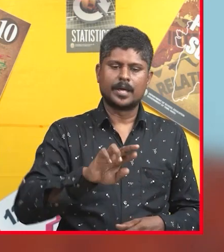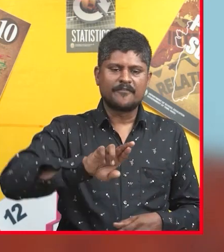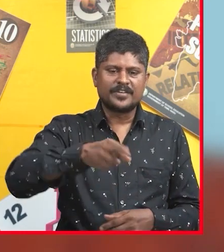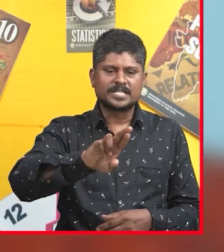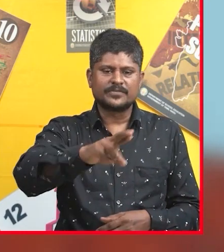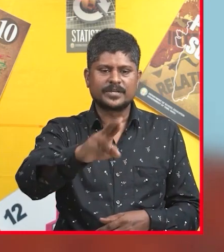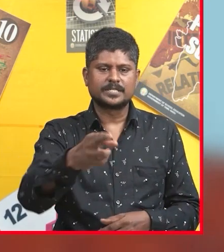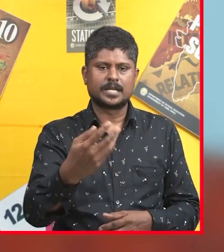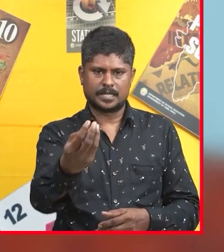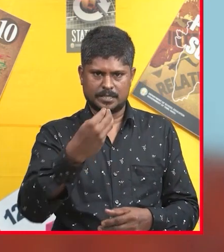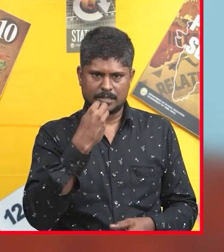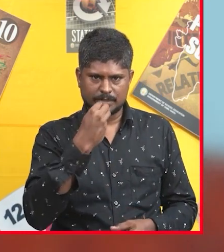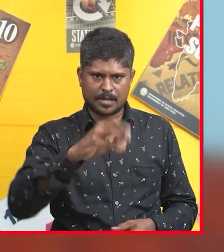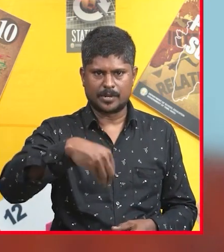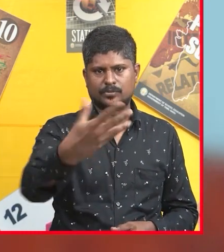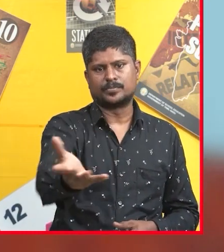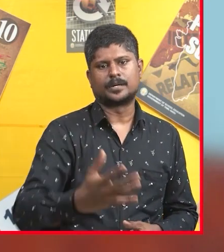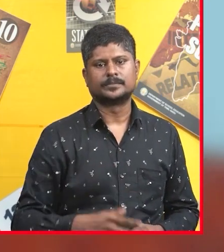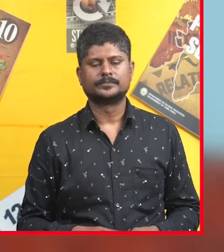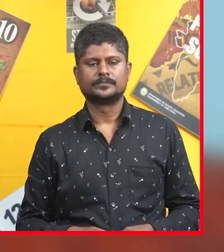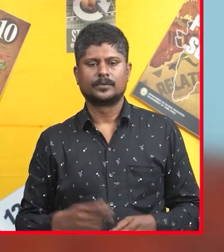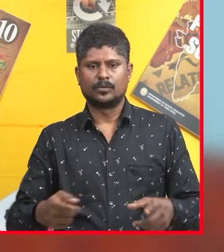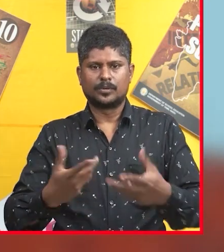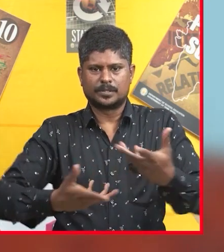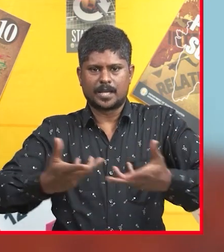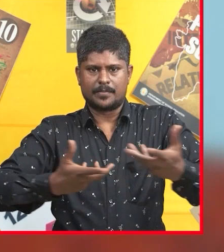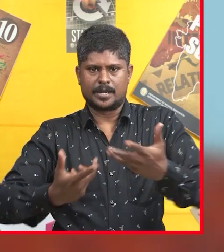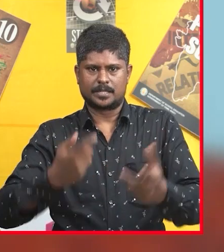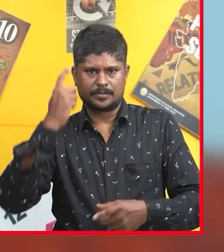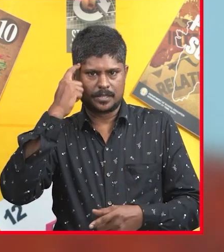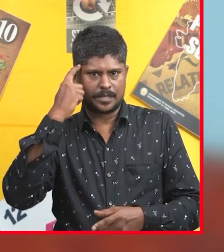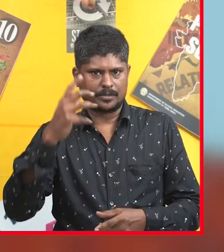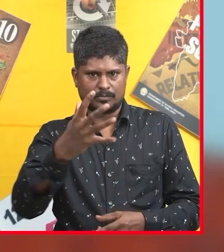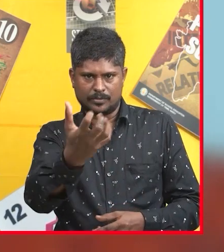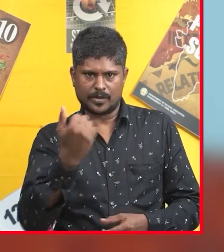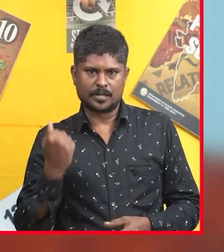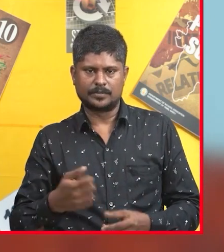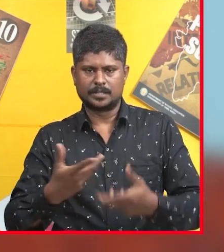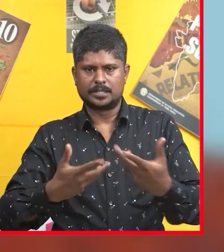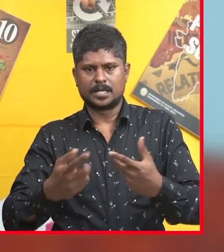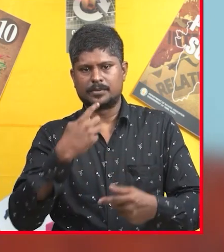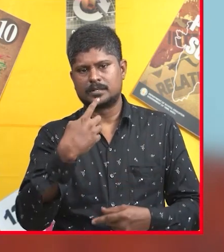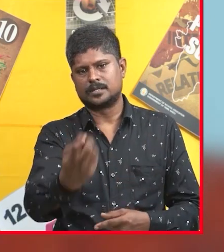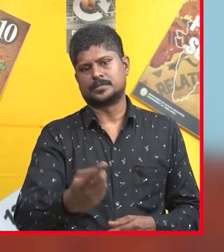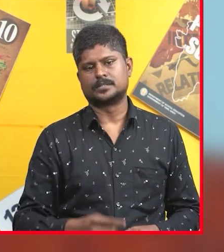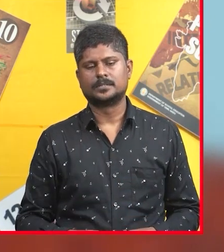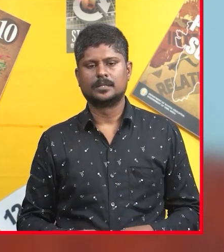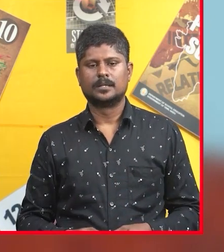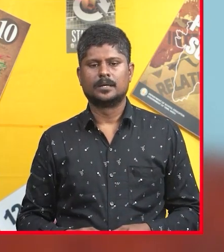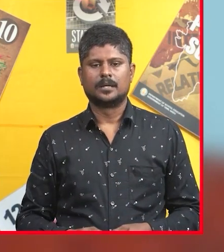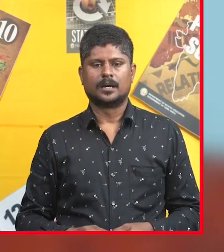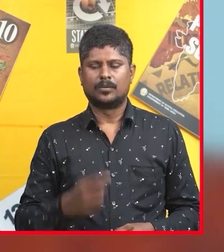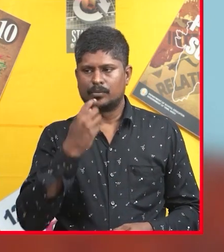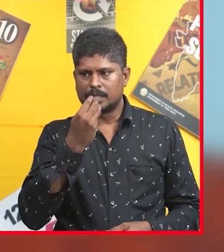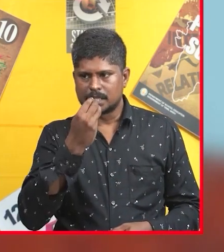இப்போ மீன், அந்த மீன் விற்பதன் மூலம் அவங்களுக்கு கிடைக்கும் இல்லையா, மீன் விற்பதன் மூலம் கிடைக்கும் உணவுப் பொருட்களை வச்சு அவங்க விருந்தோம்பல்